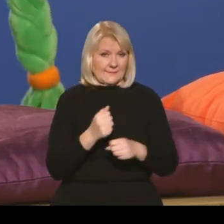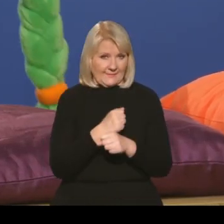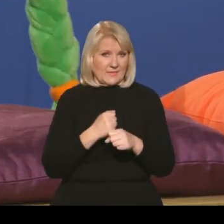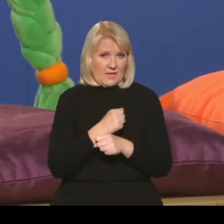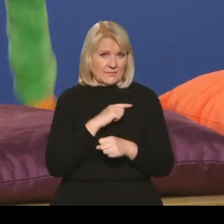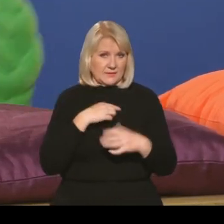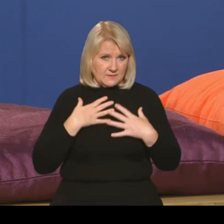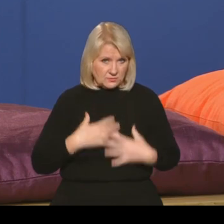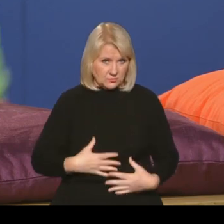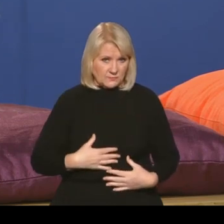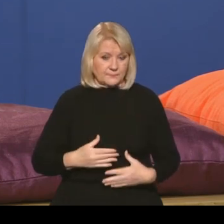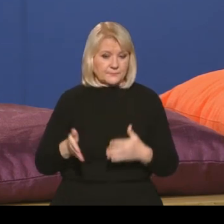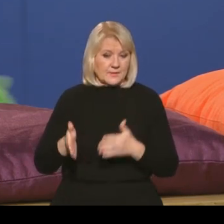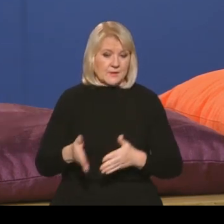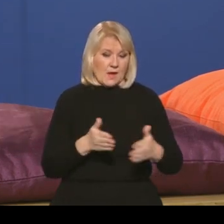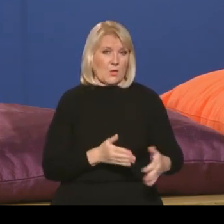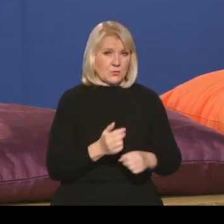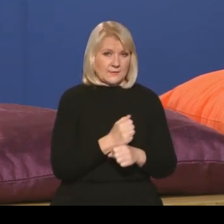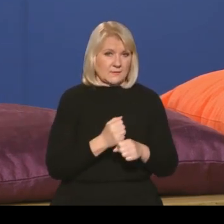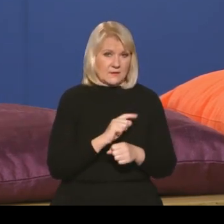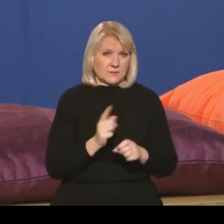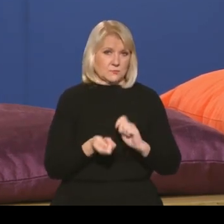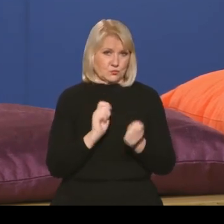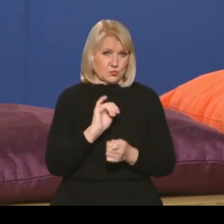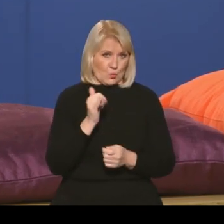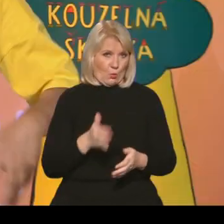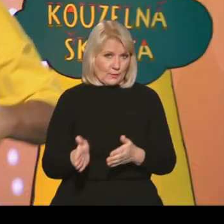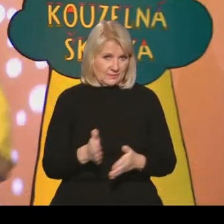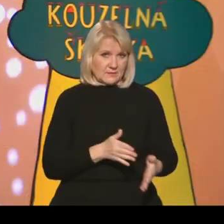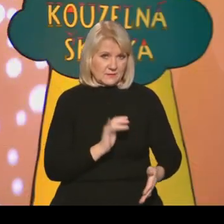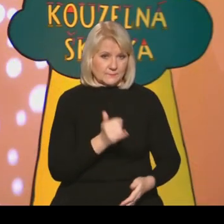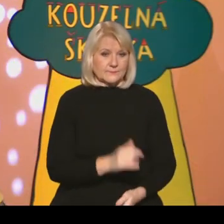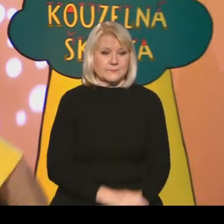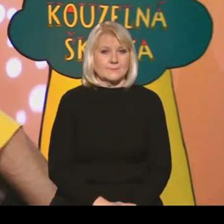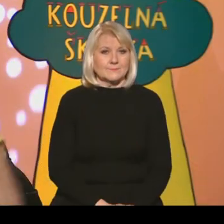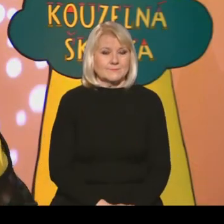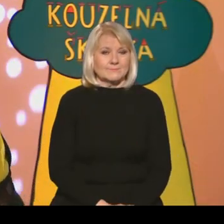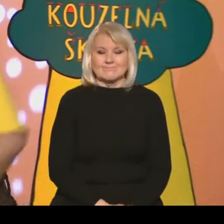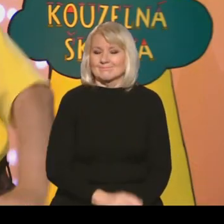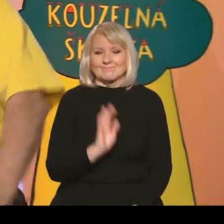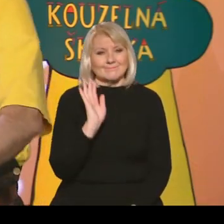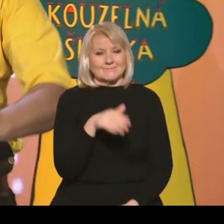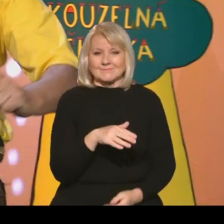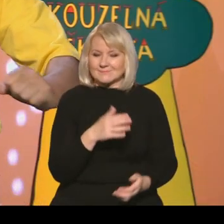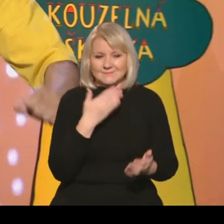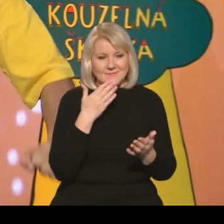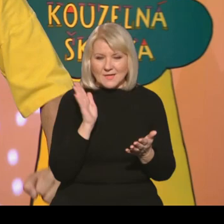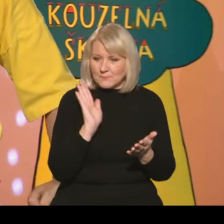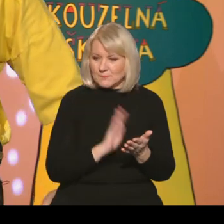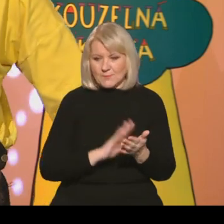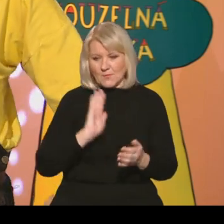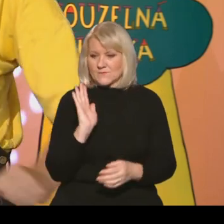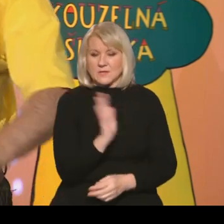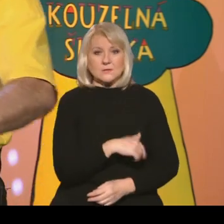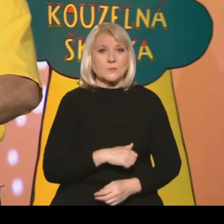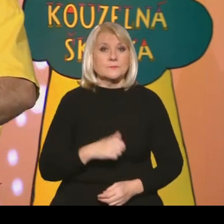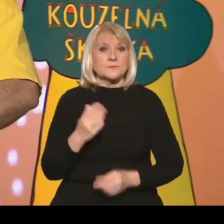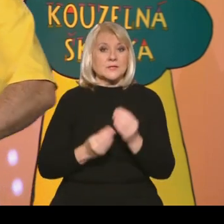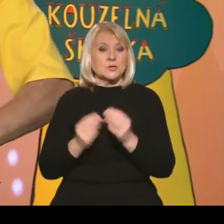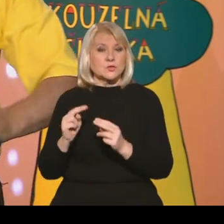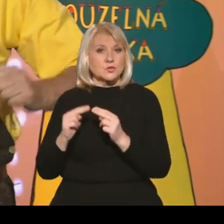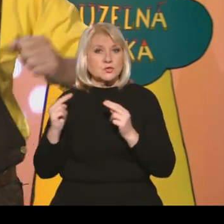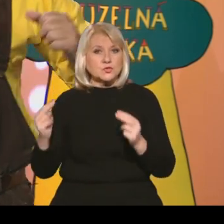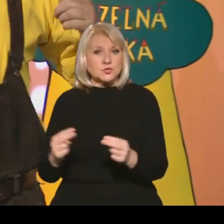tričko a místo hnědých kalhot žluté. Uhodla jsem to. Neuhodla, faninko. Na hřiště chodím